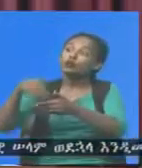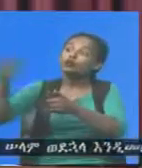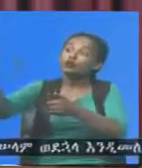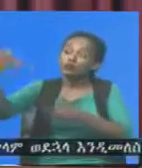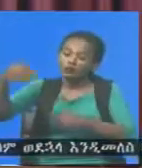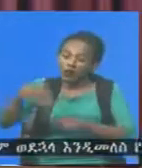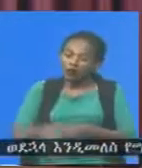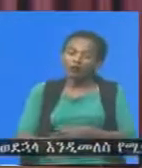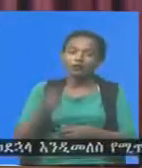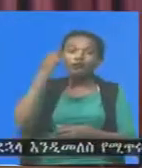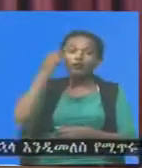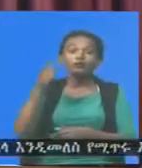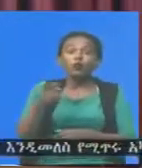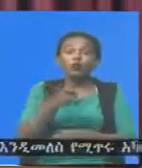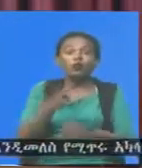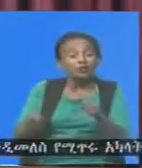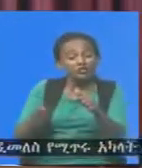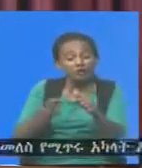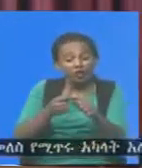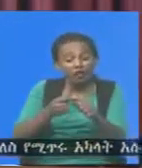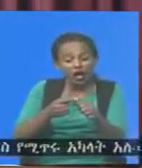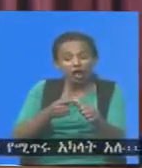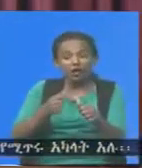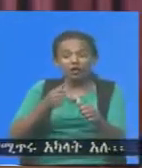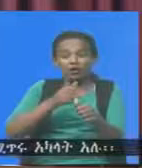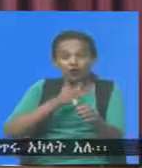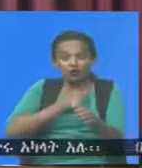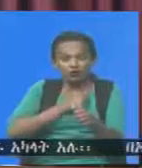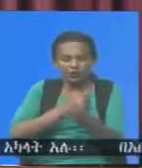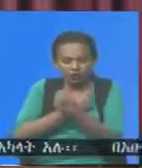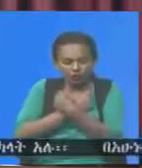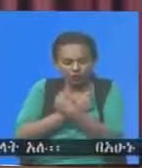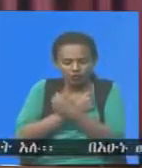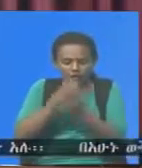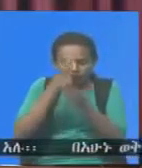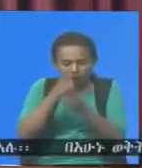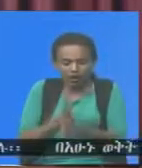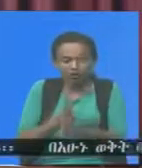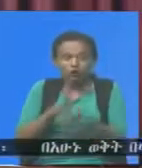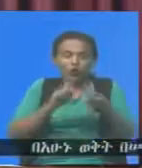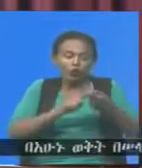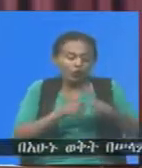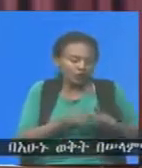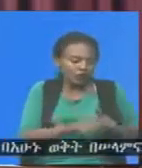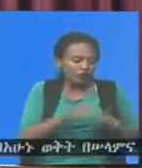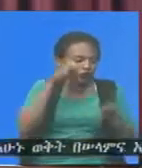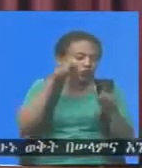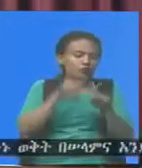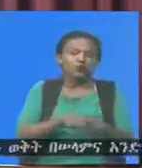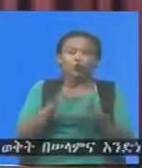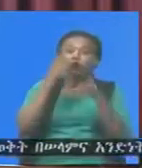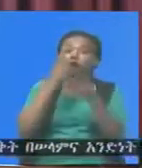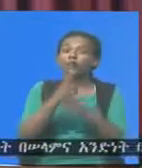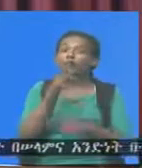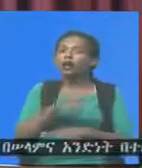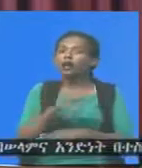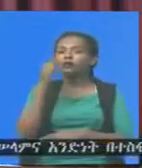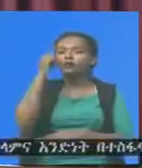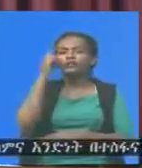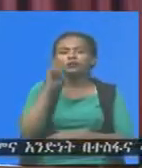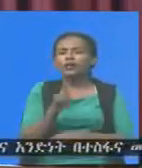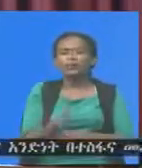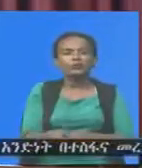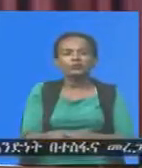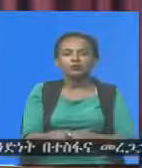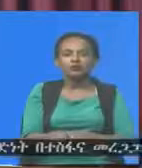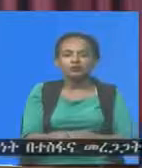እናስብ ከሆነ መጀመሪያ ራሱን የሚወድና የሚያከብር ሰው ወዳጁን ወንድሙን ማክበር እንዳለበት ማሰብ አለበት።